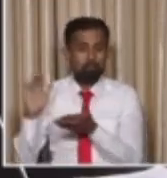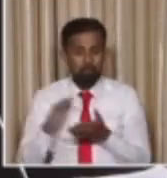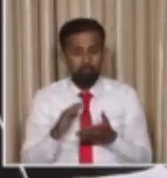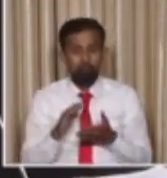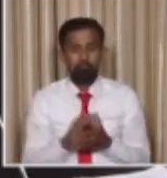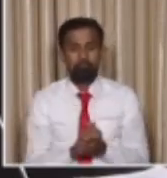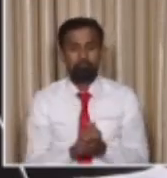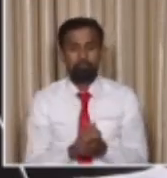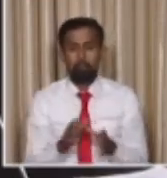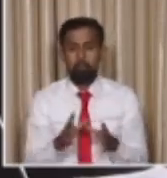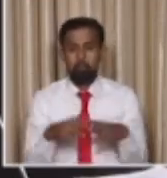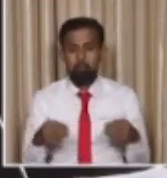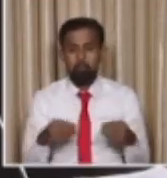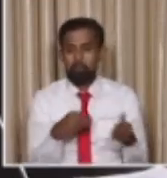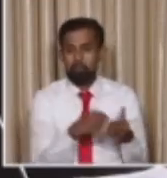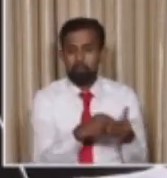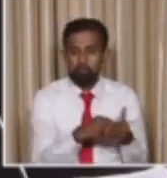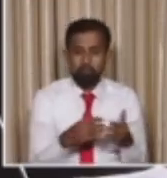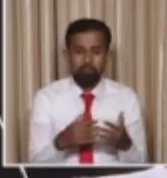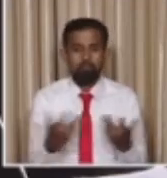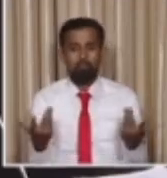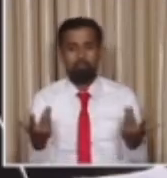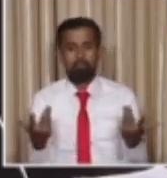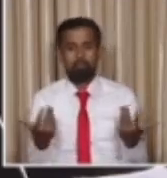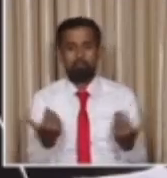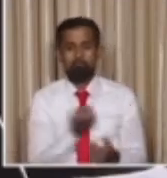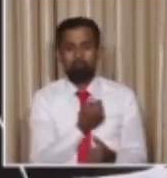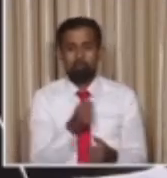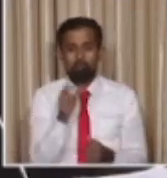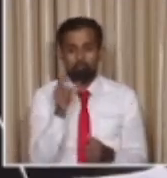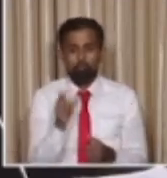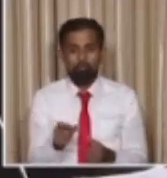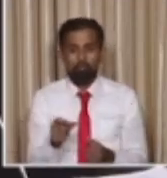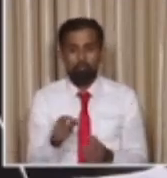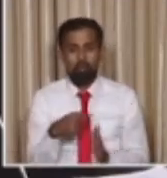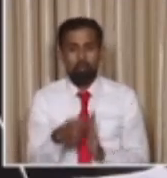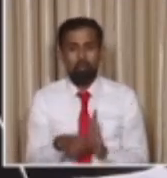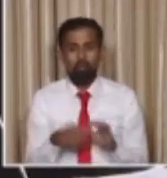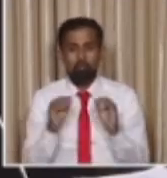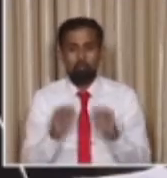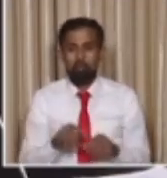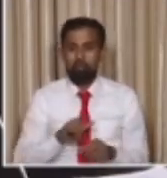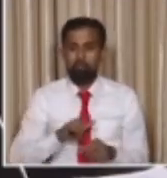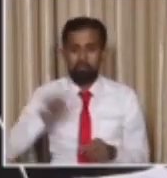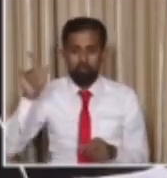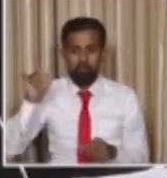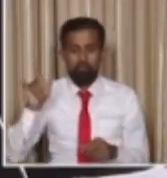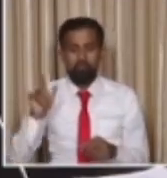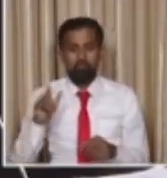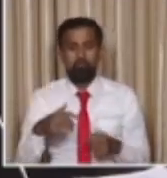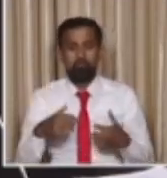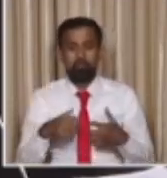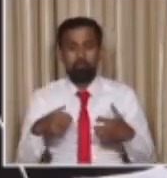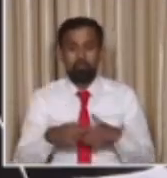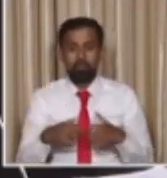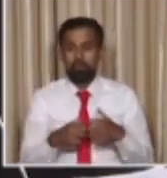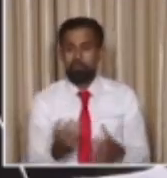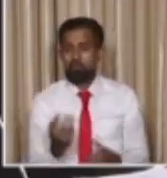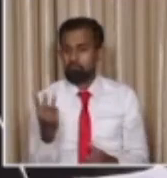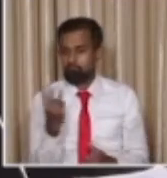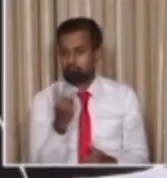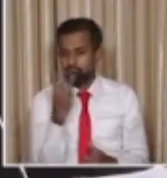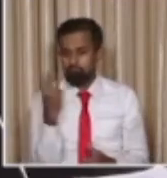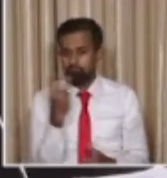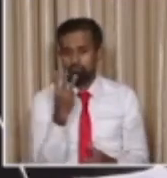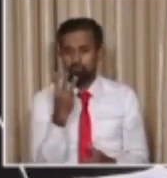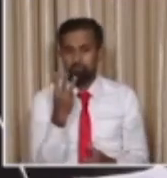වගේම උපකරණ නඩත්තු කරගන්න නොහැකි වීම වෛද්‍ය වෘත්තිකයන් රට හැර යාම ආදී ගැටලු තුනකට රට